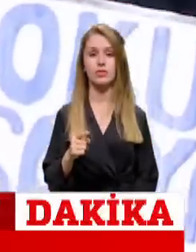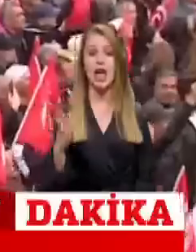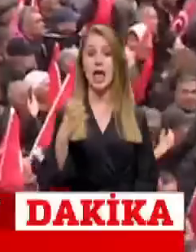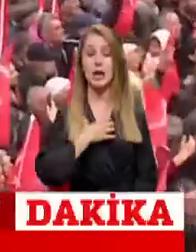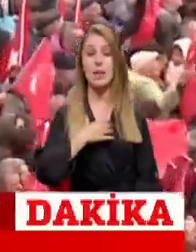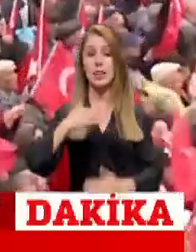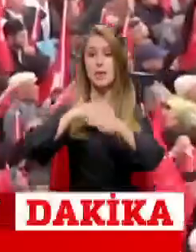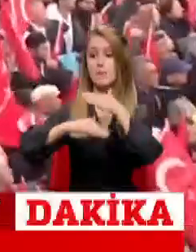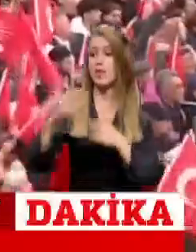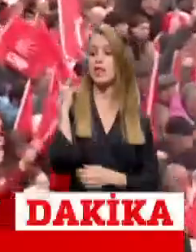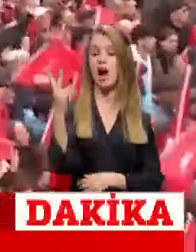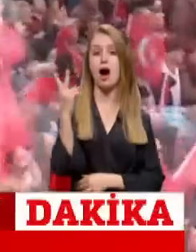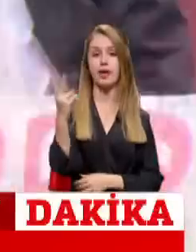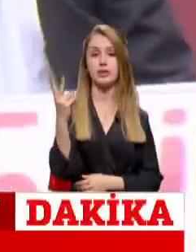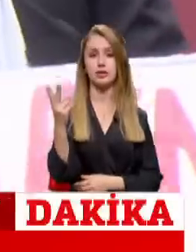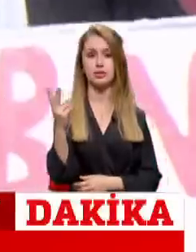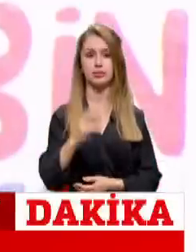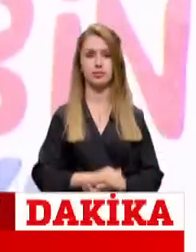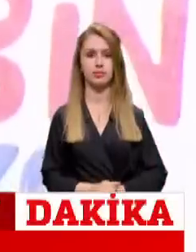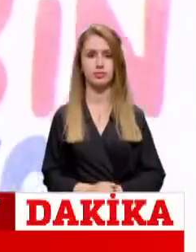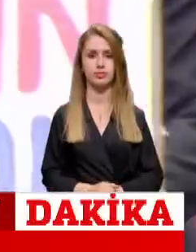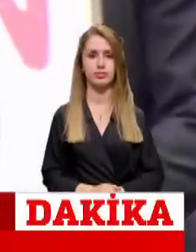şartsız milletindir.